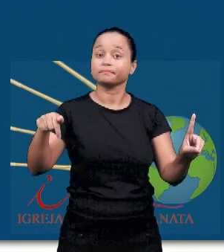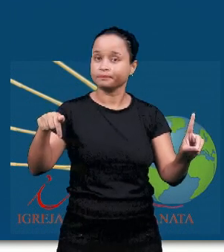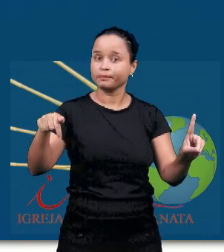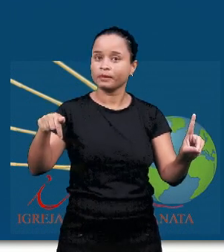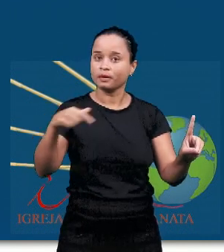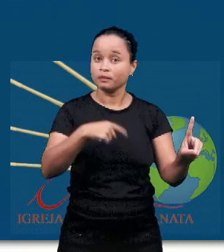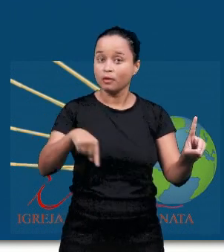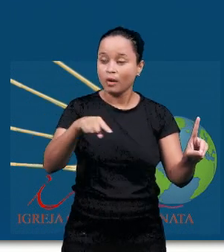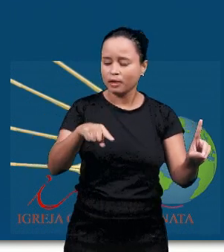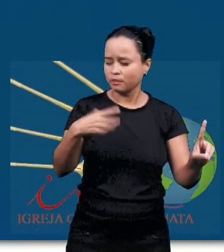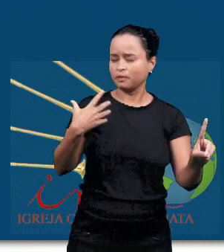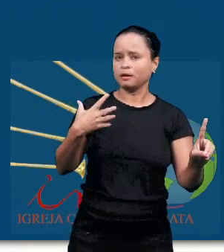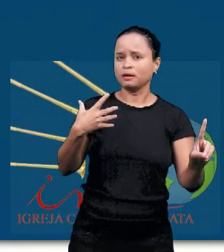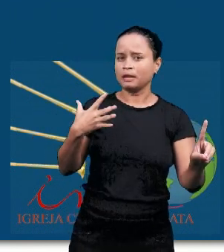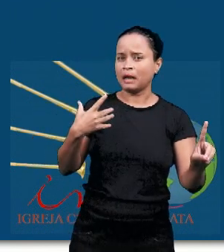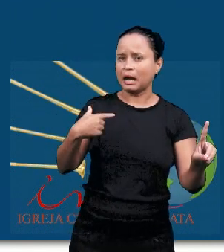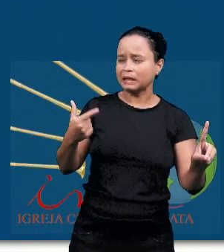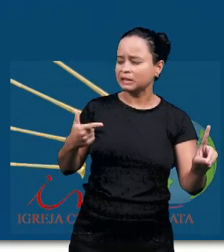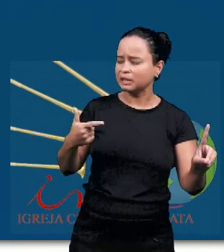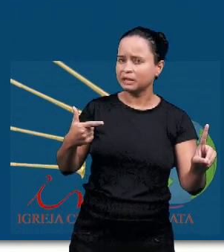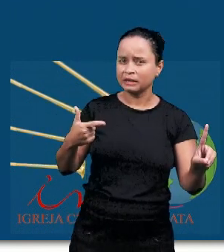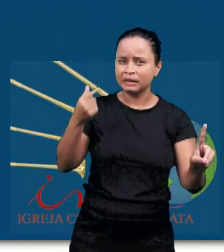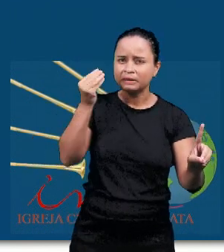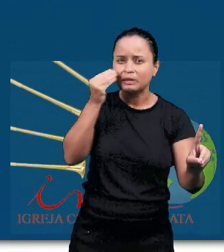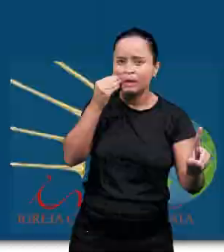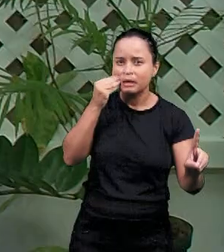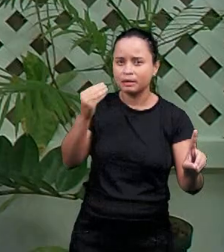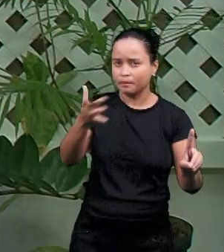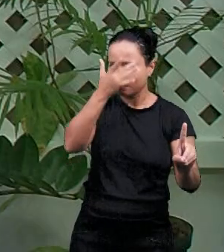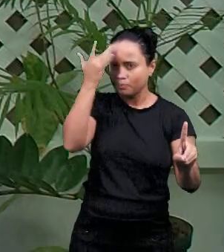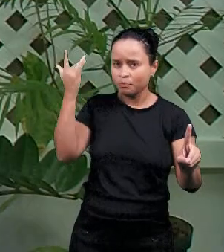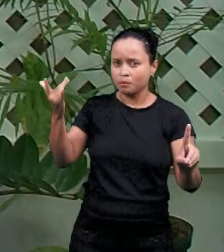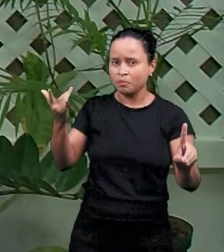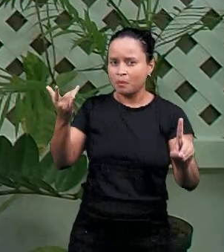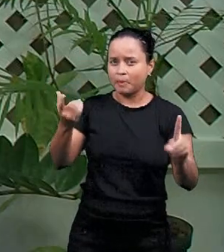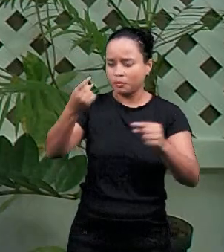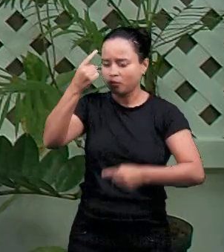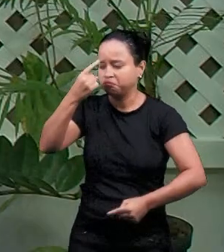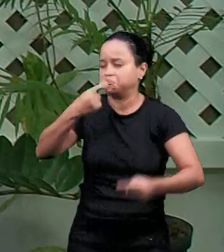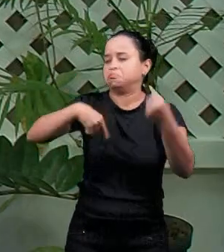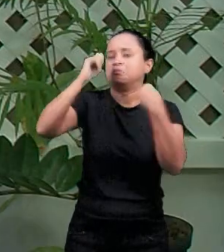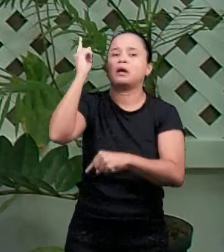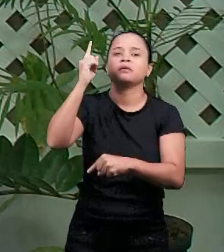un problème, il crée une rébellion.